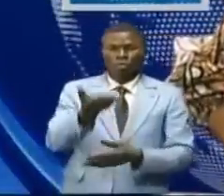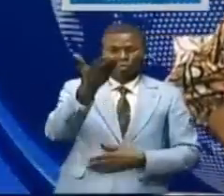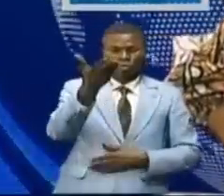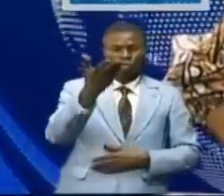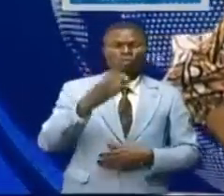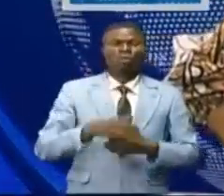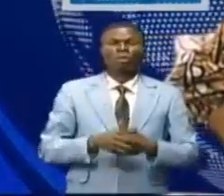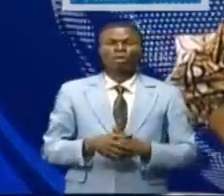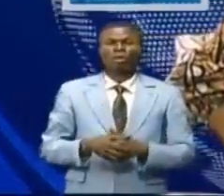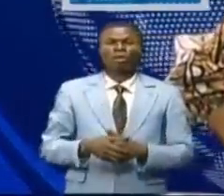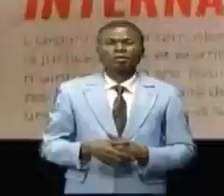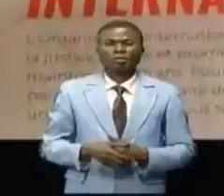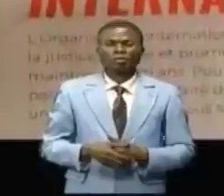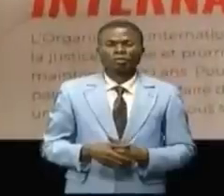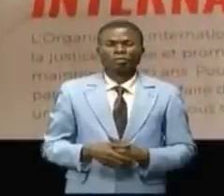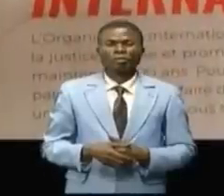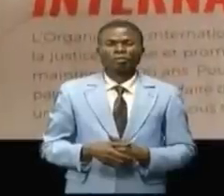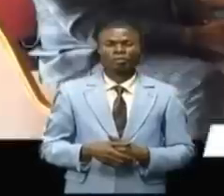José Dimonekene.